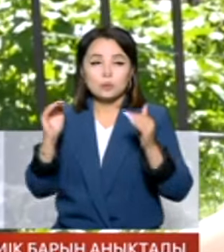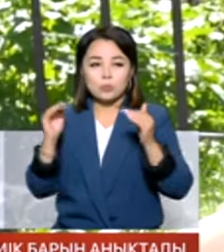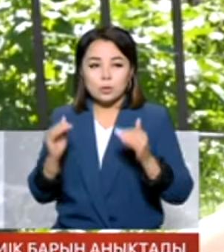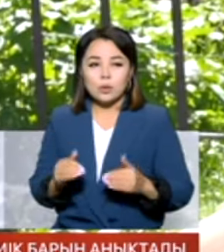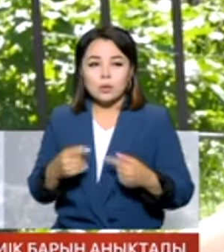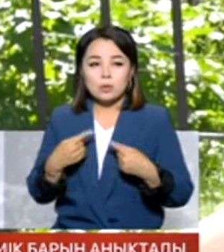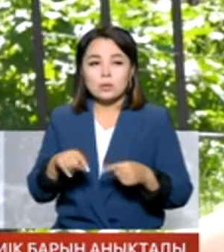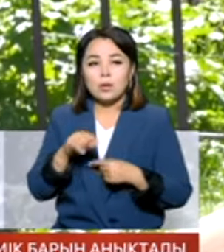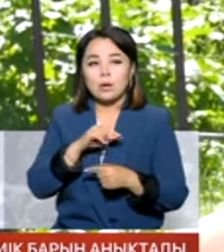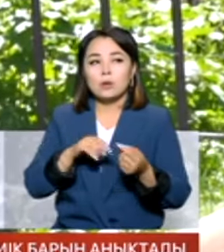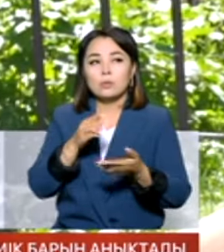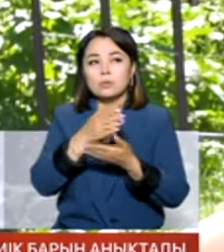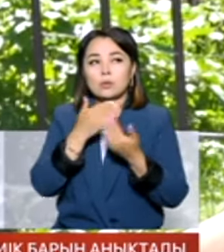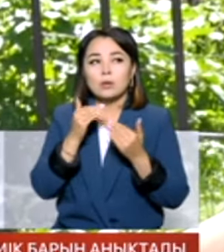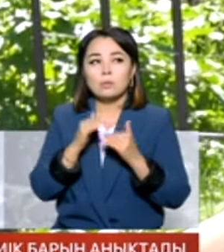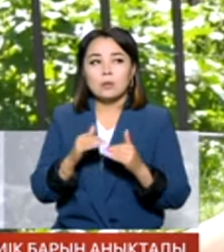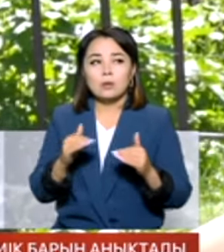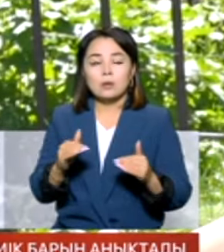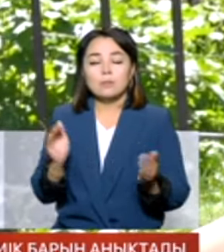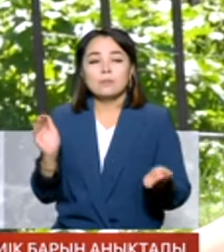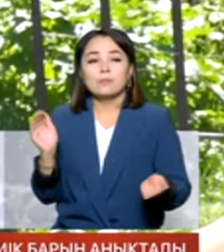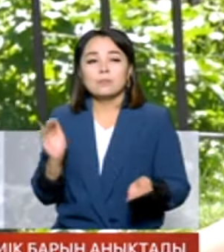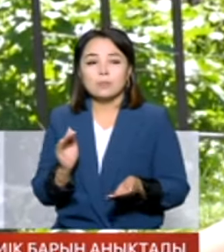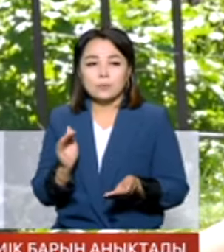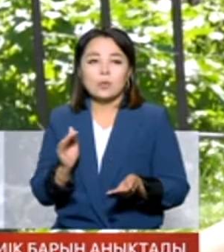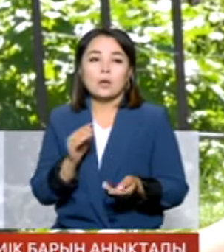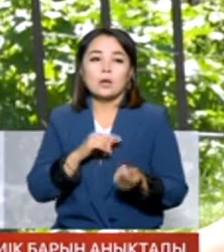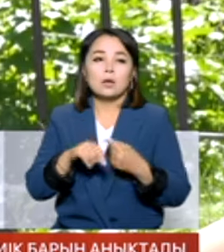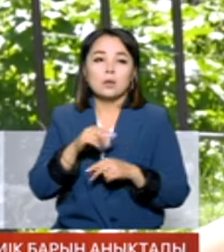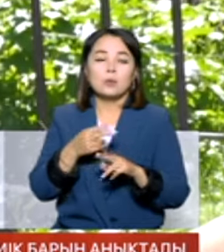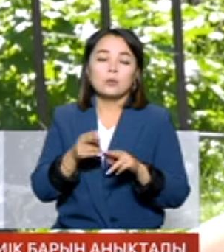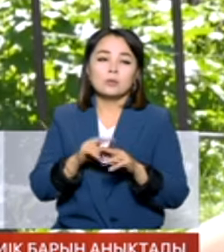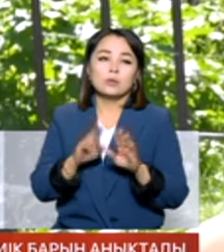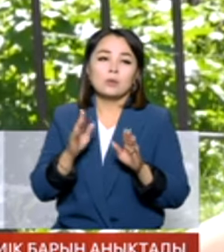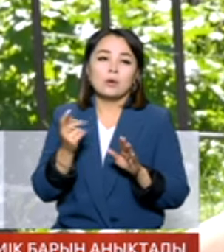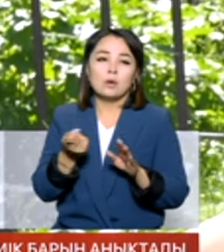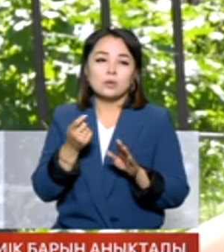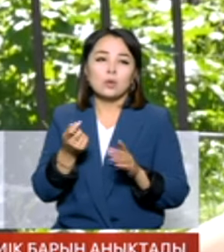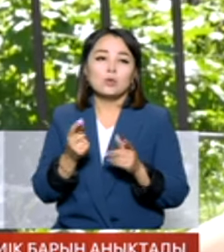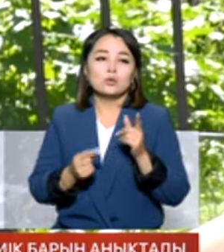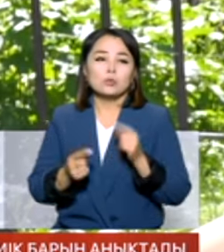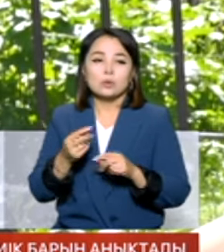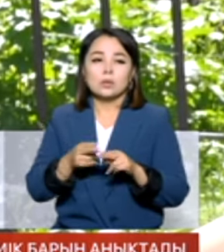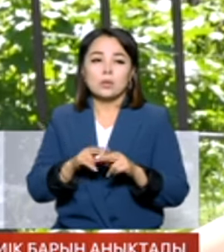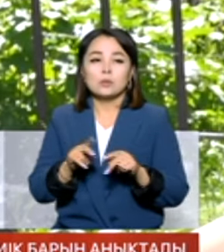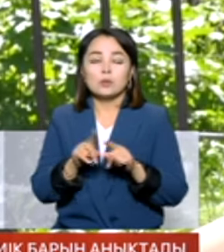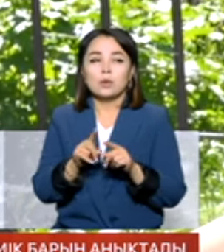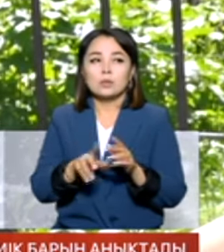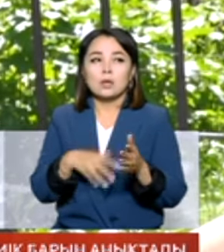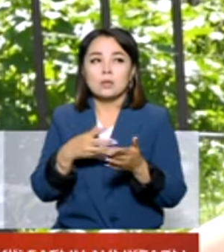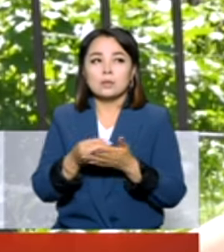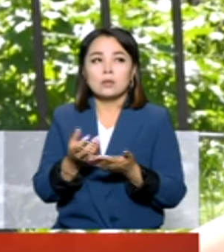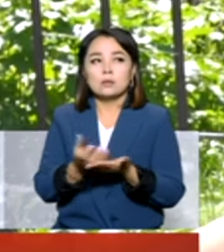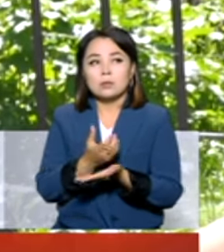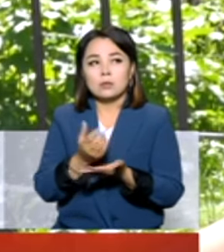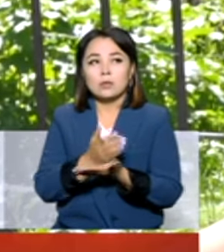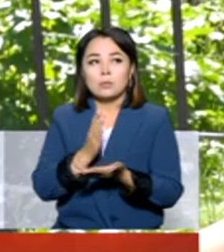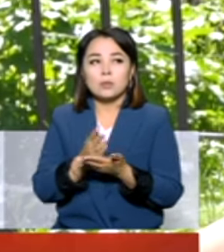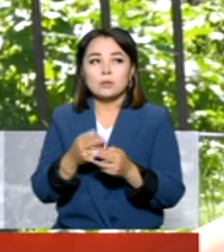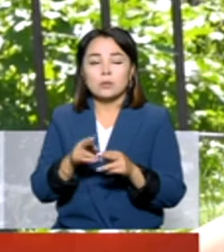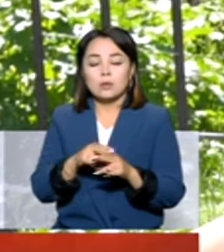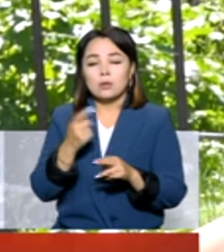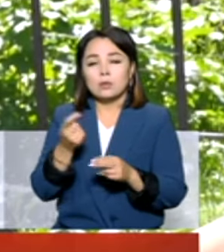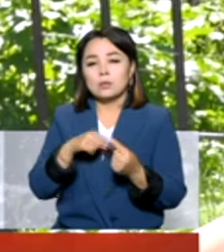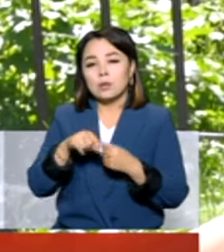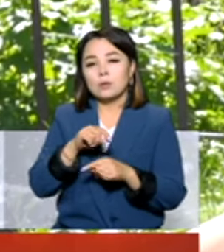басқа кәсіп жоқ, бала шағалар ұсақ. Кәсіптеніп жатқанымыз осы азғана сүттің ақысы ғой, енді сол нәпақа тауып сол азғана